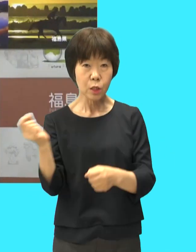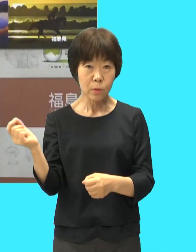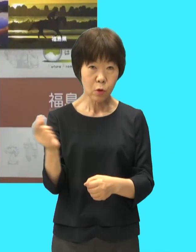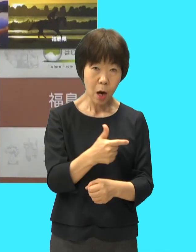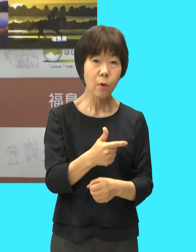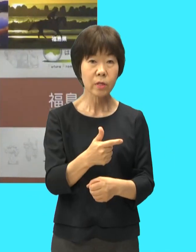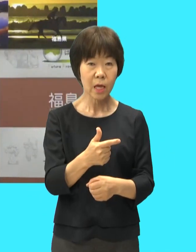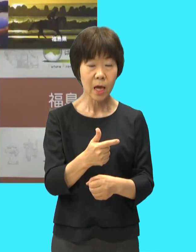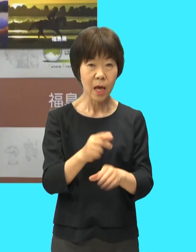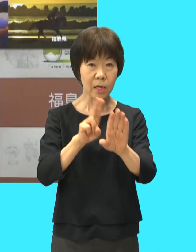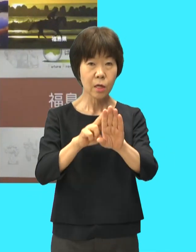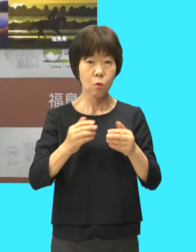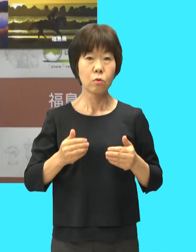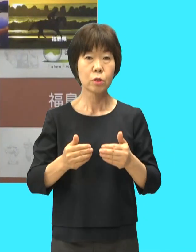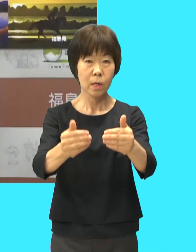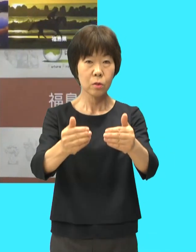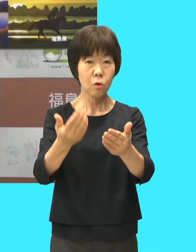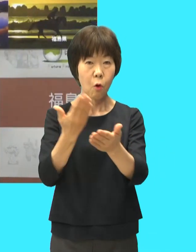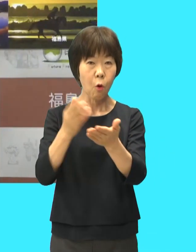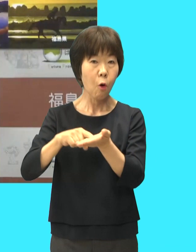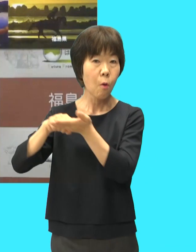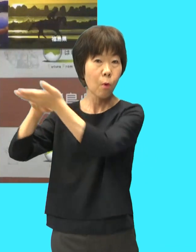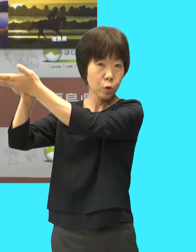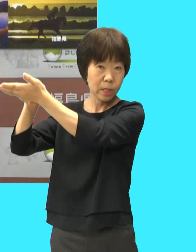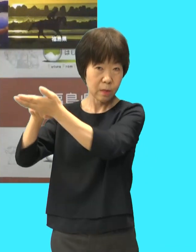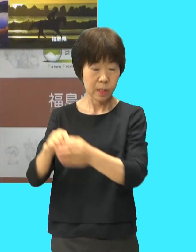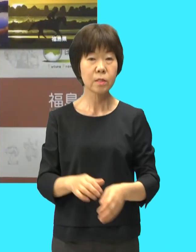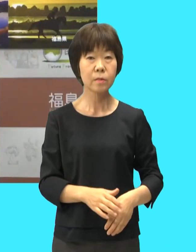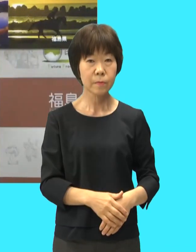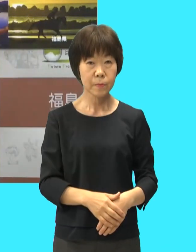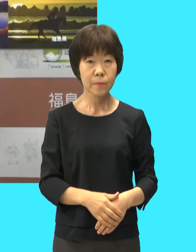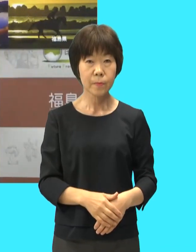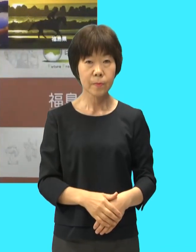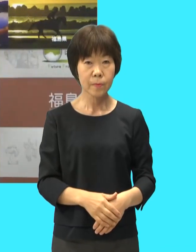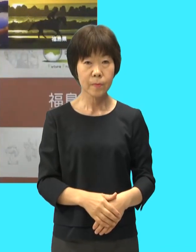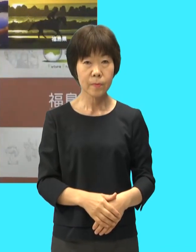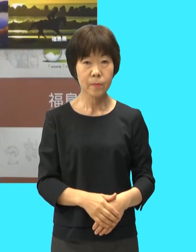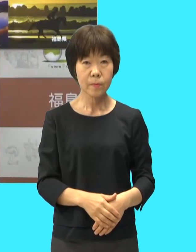感を持って検討を進めるよう求めているところであります